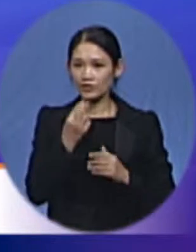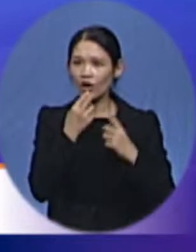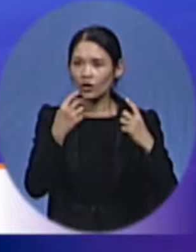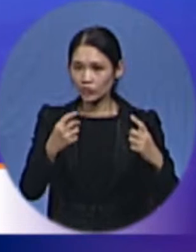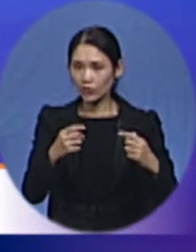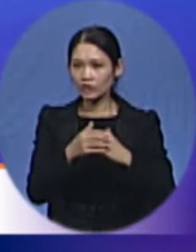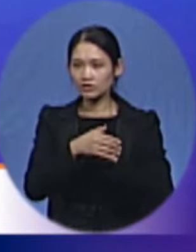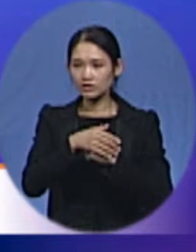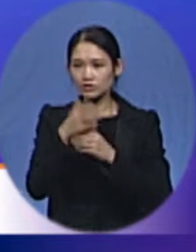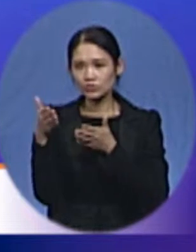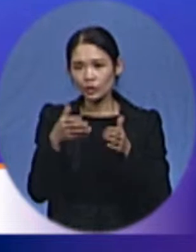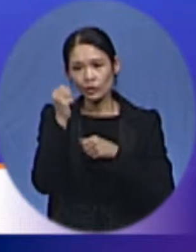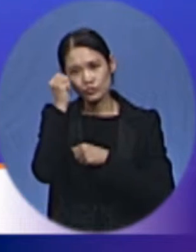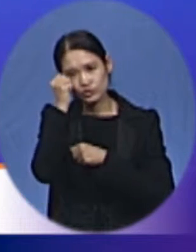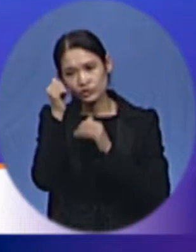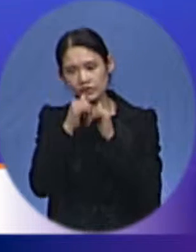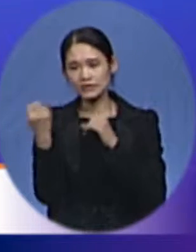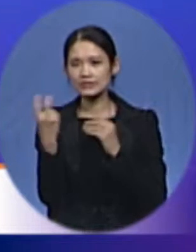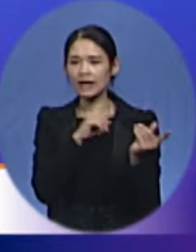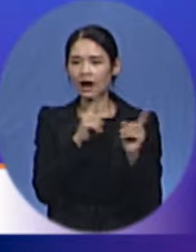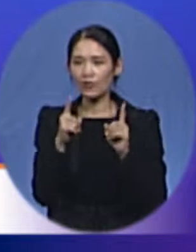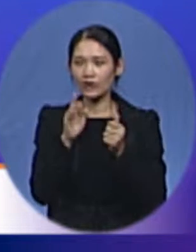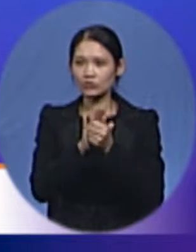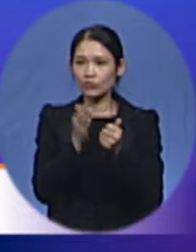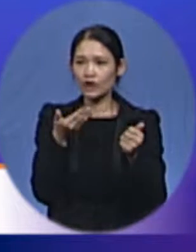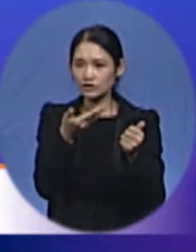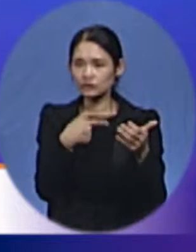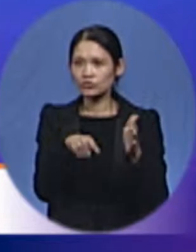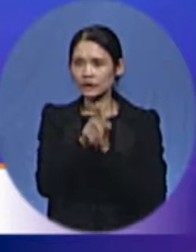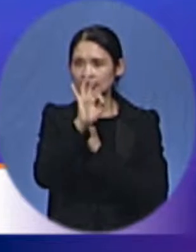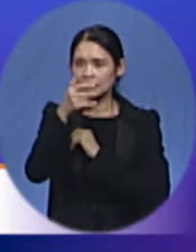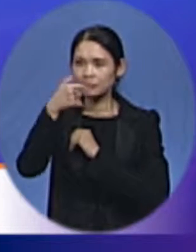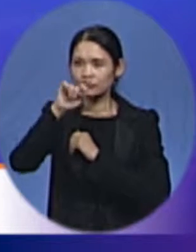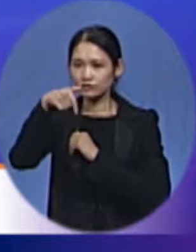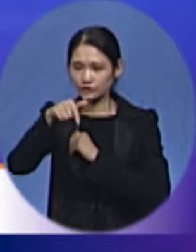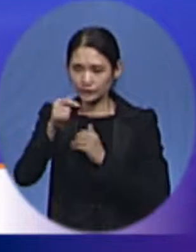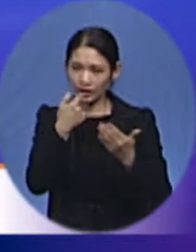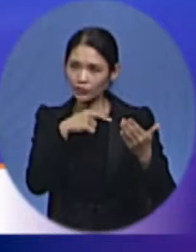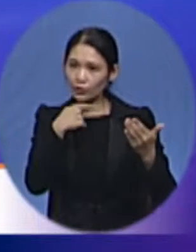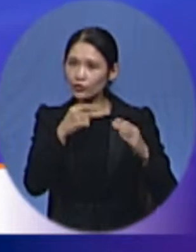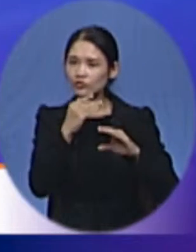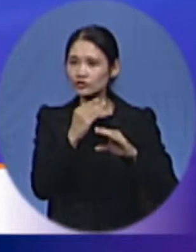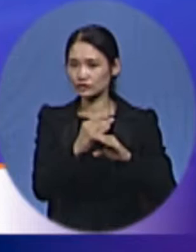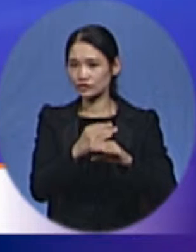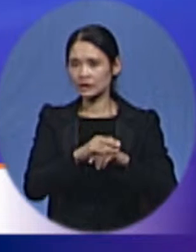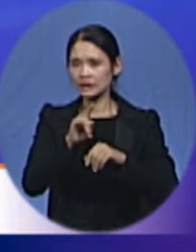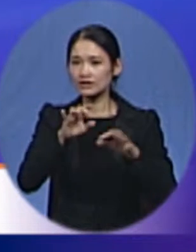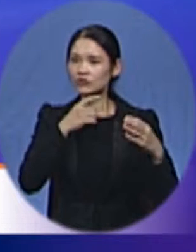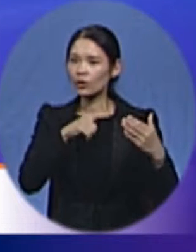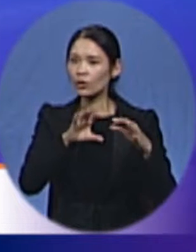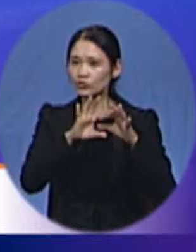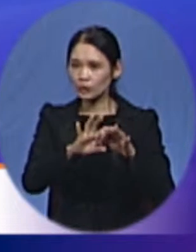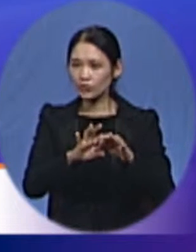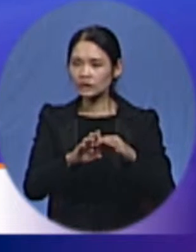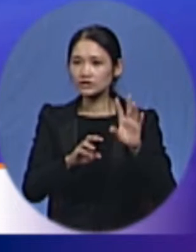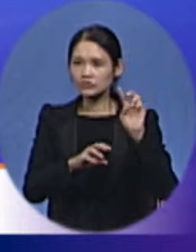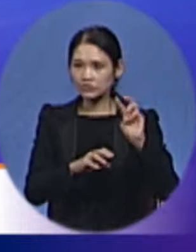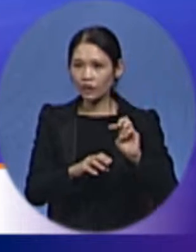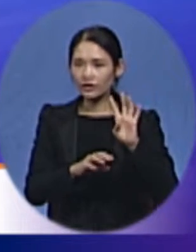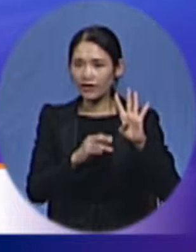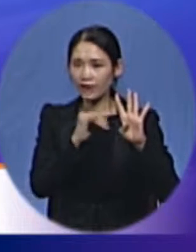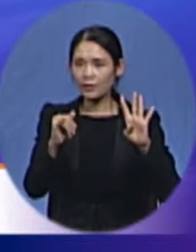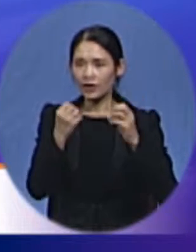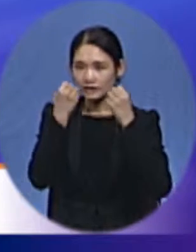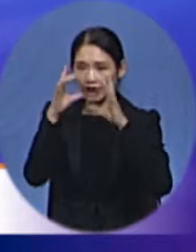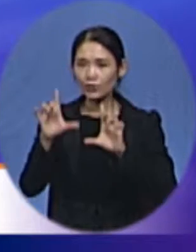경기도가 노숙인들의 자활을 돕기 위해 인문학 교육을 실시하고 있는데요. 이 교육을 통해 34명의 노숙인들이